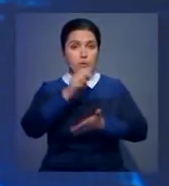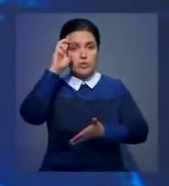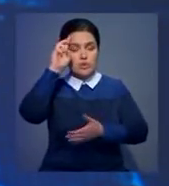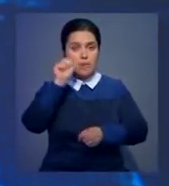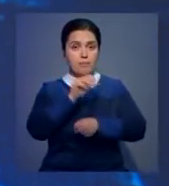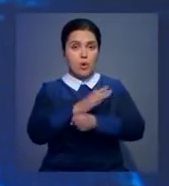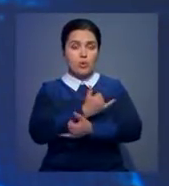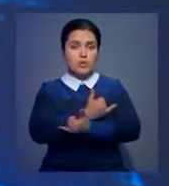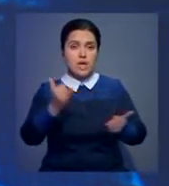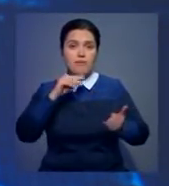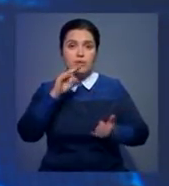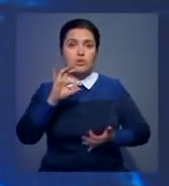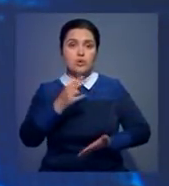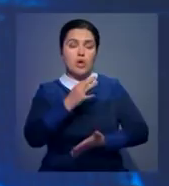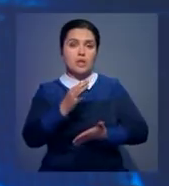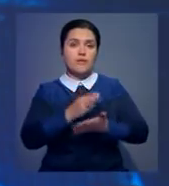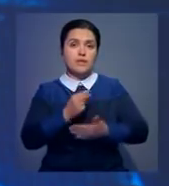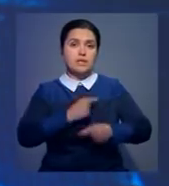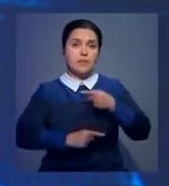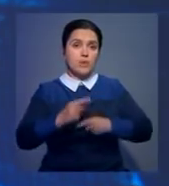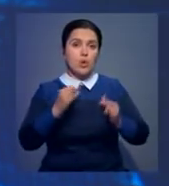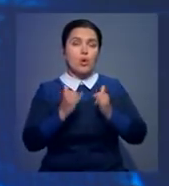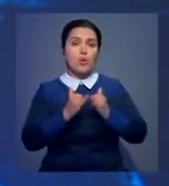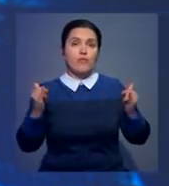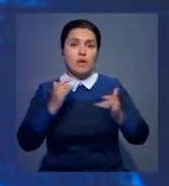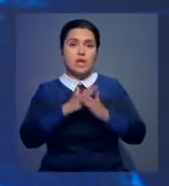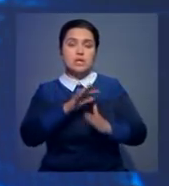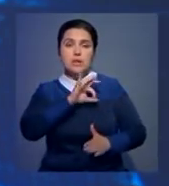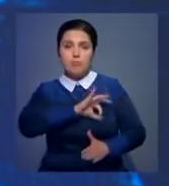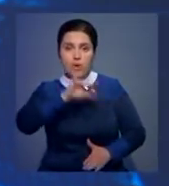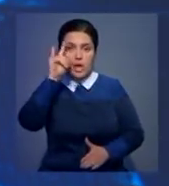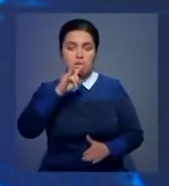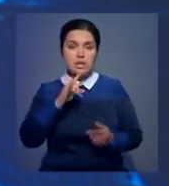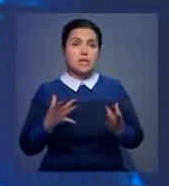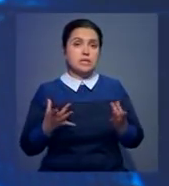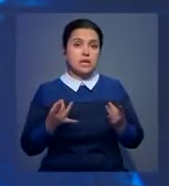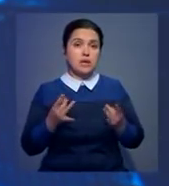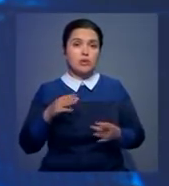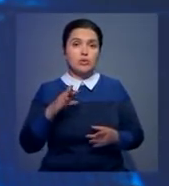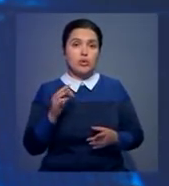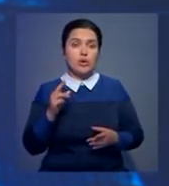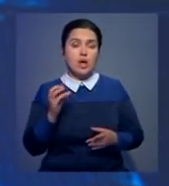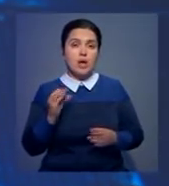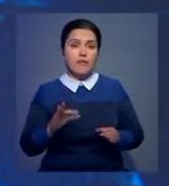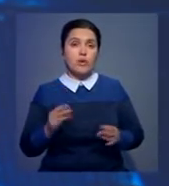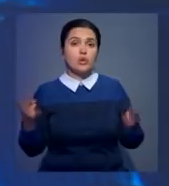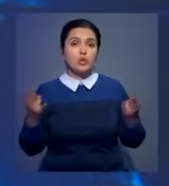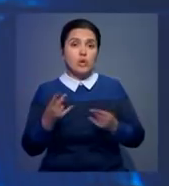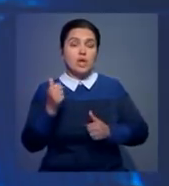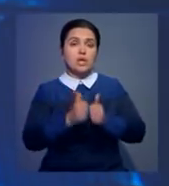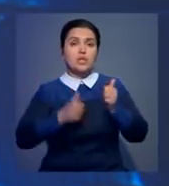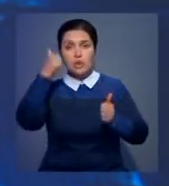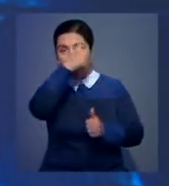уделять внимание социальной ответственности бизнеса и увеличивать долю использования казахстанского сырья. И кроме того, Касым-Жомарт Токаев подчеркнул